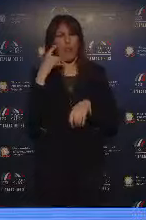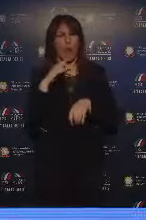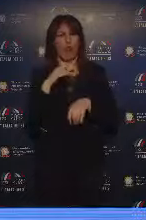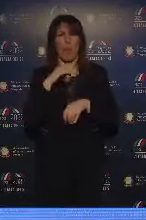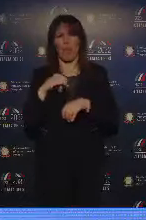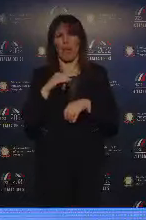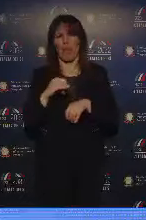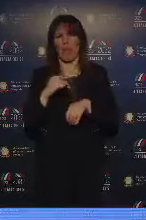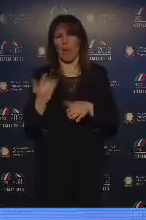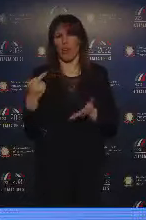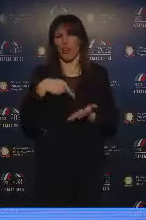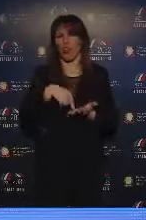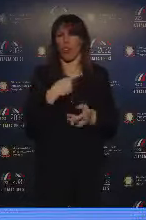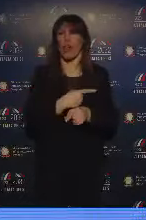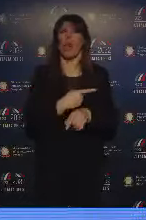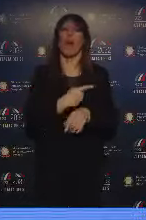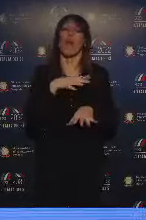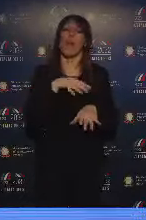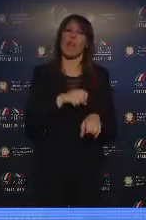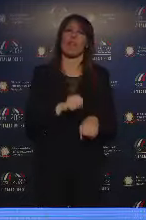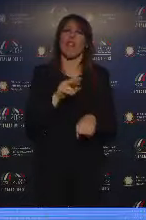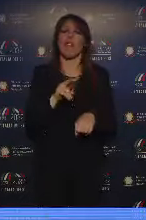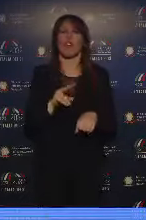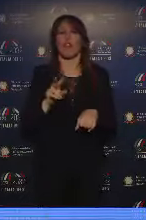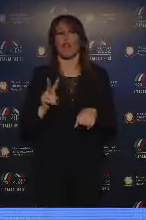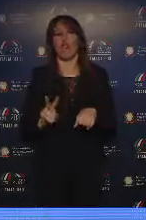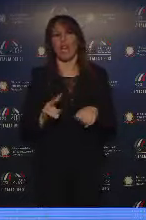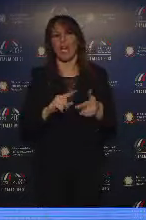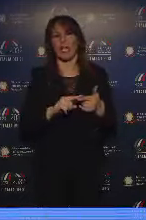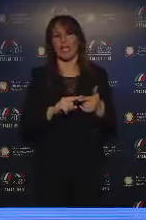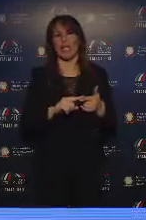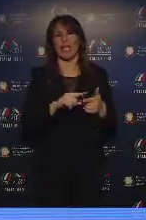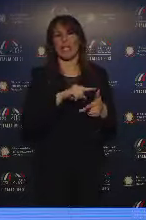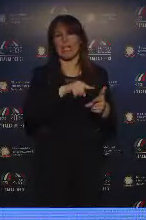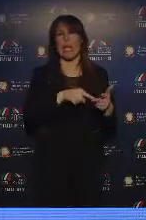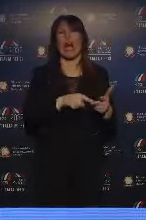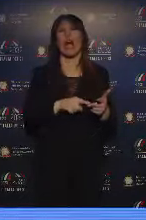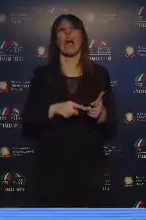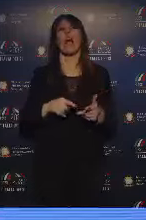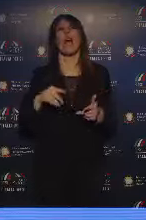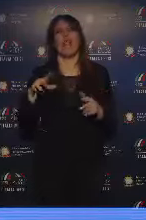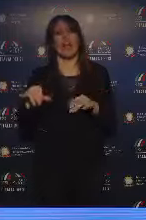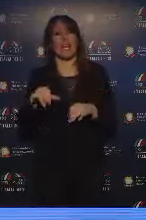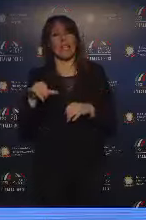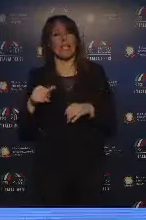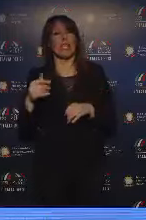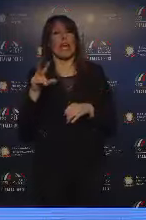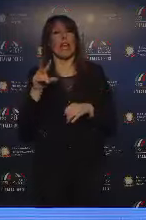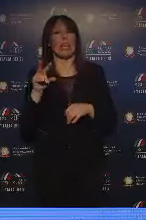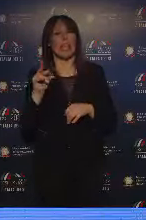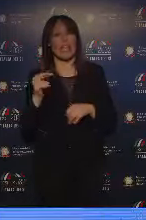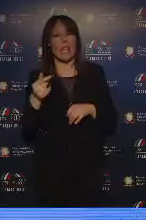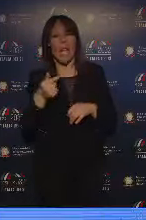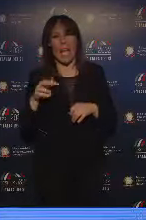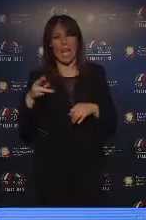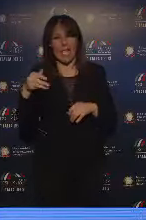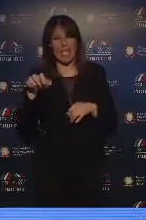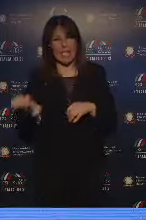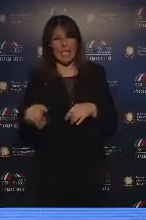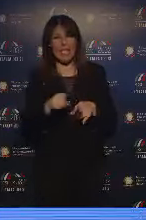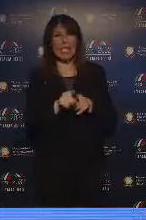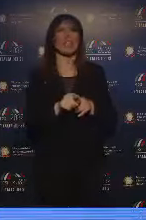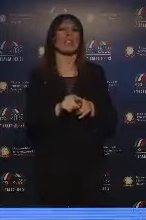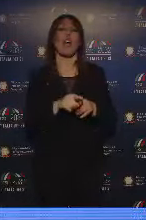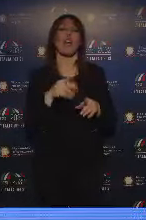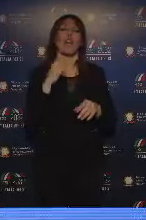Brescia Verona Vicenza con l'asse che arriva poi a Venezia a Trieste stiamo investendo miliardi di euro sul terzo valico Genova